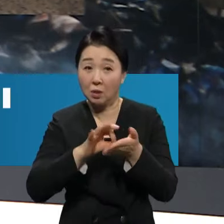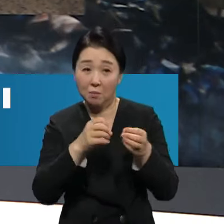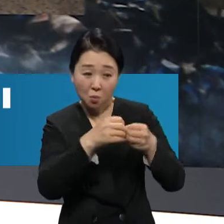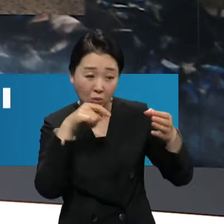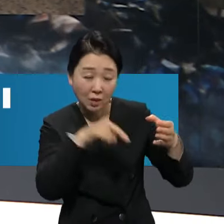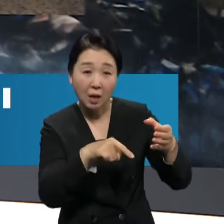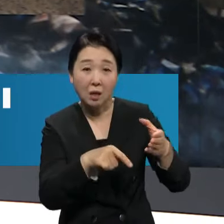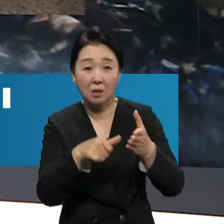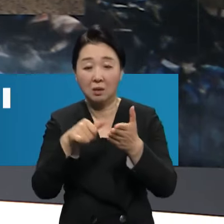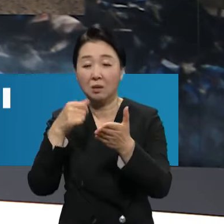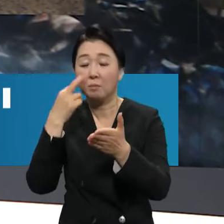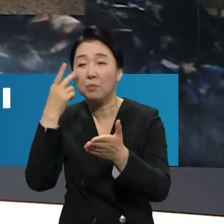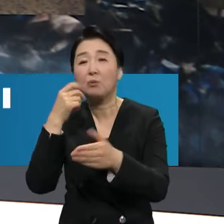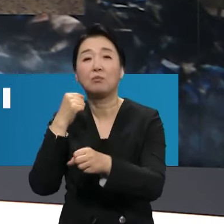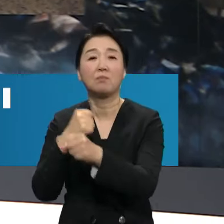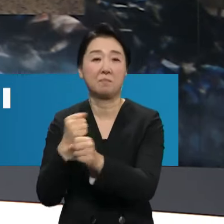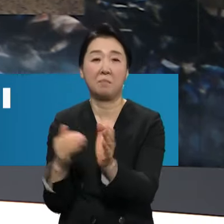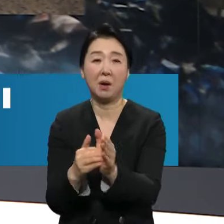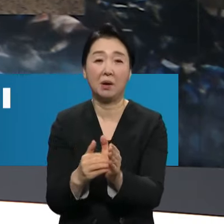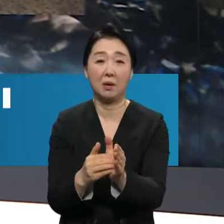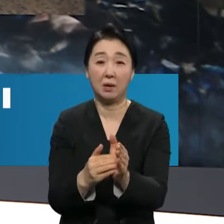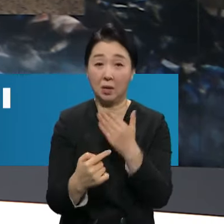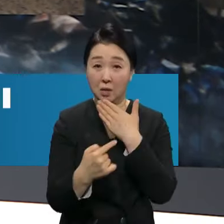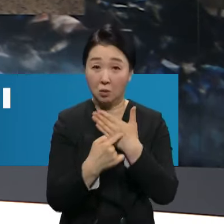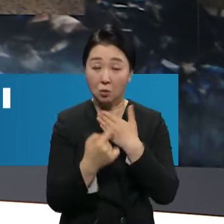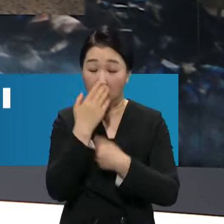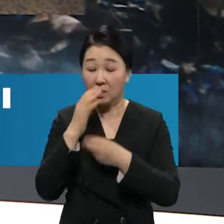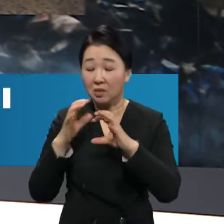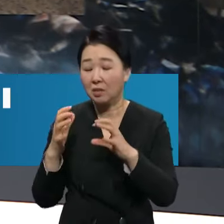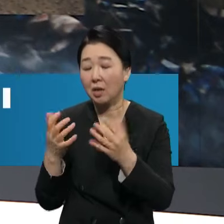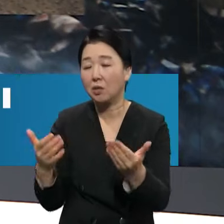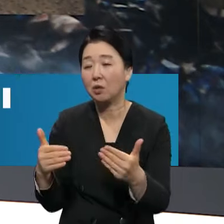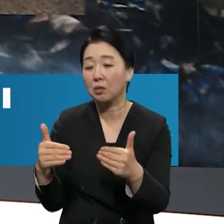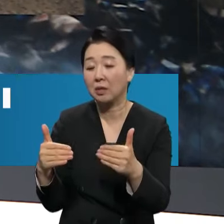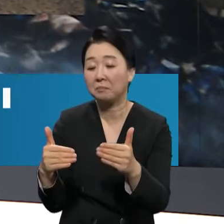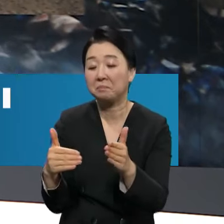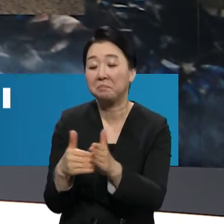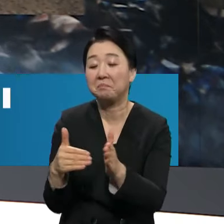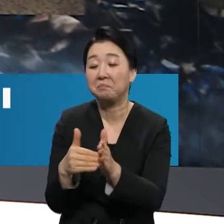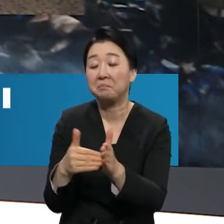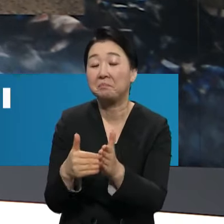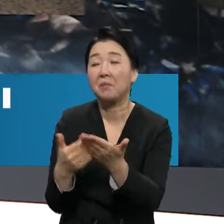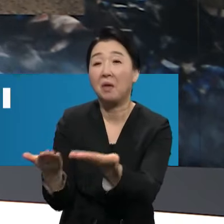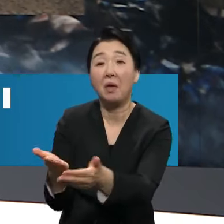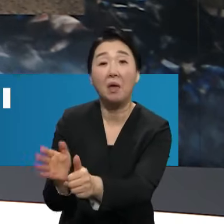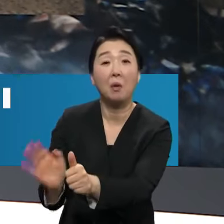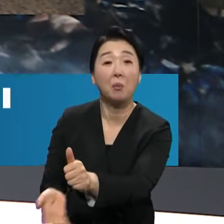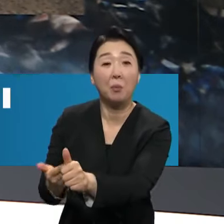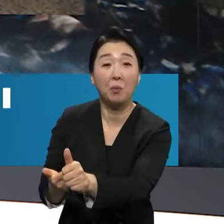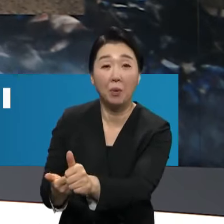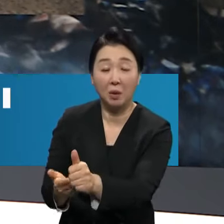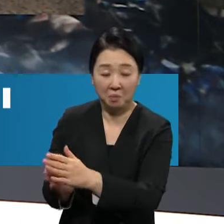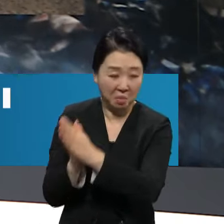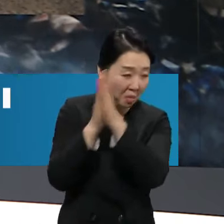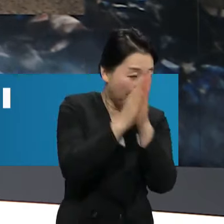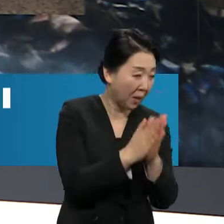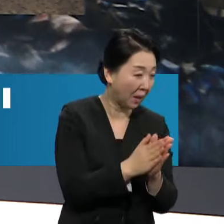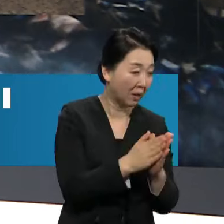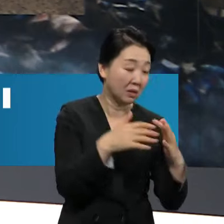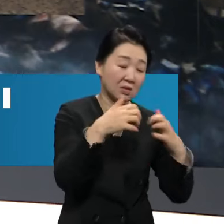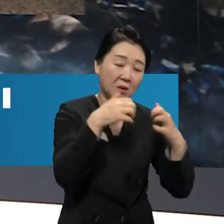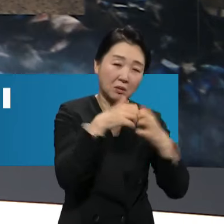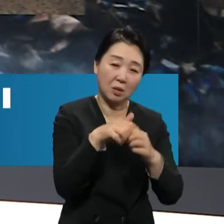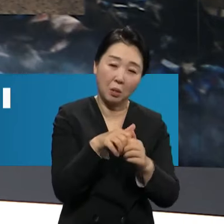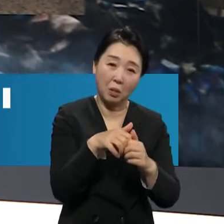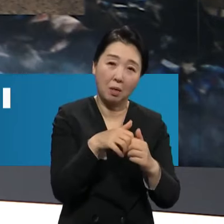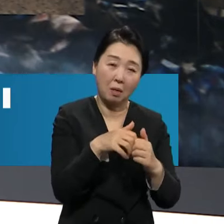폭탄이 미국산으로 파악됐습니다. 겉으로는 이스라엘의 휴전을 촉구하면서도 미국의 뒤로는 전쟁을 이어가도록 돕고